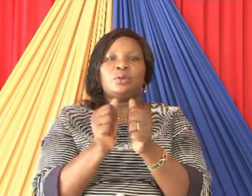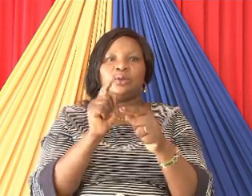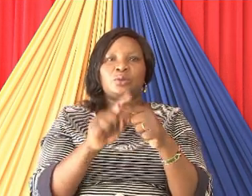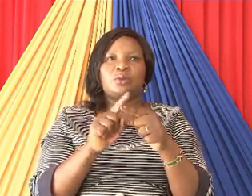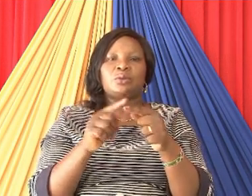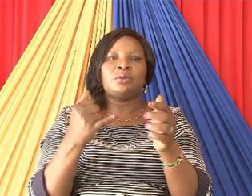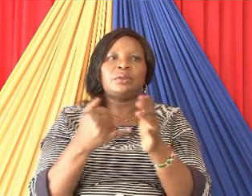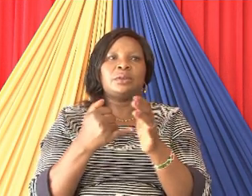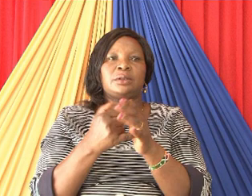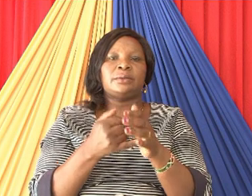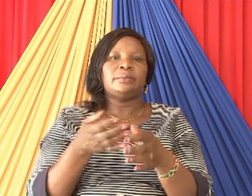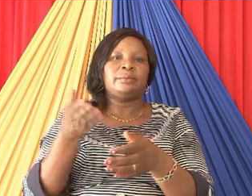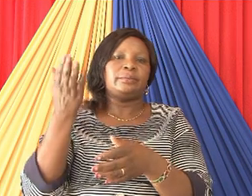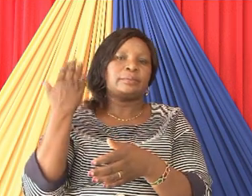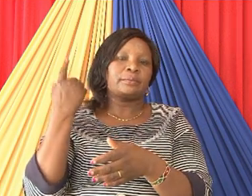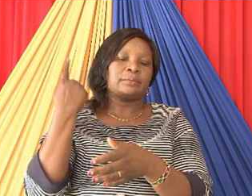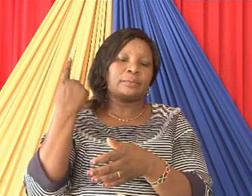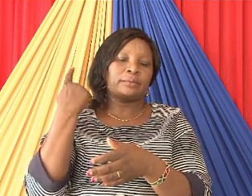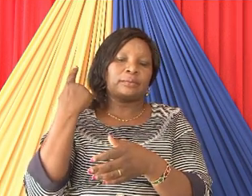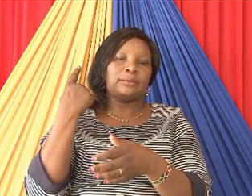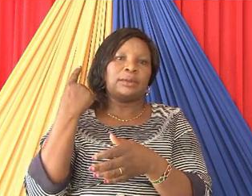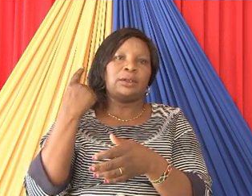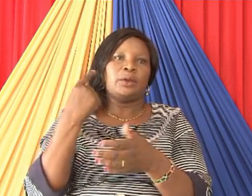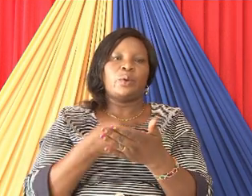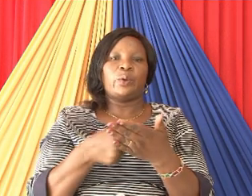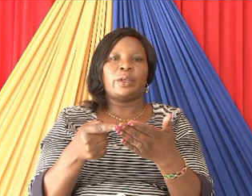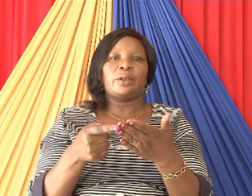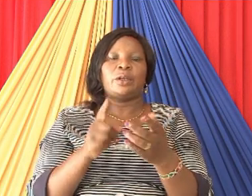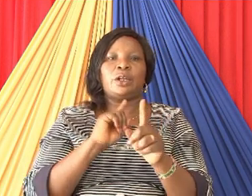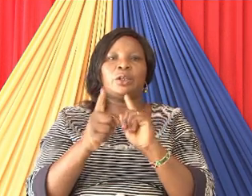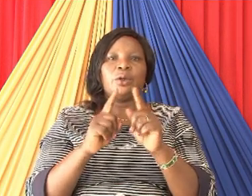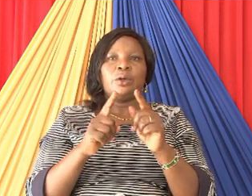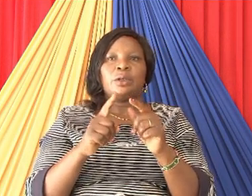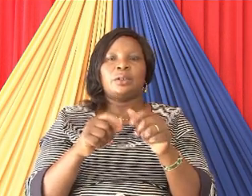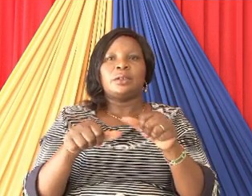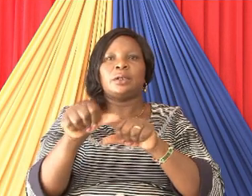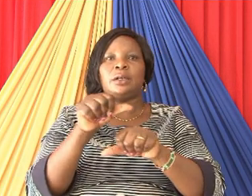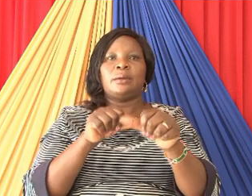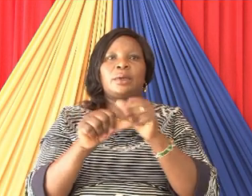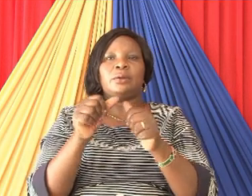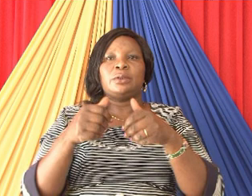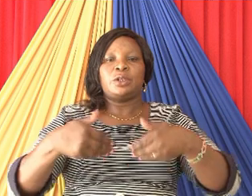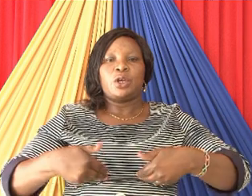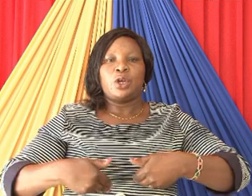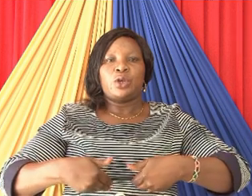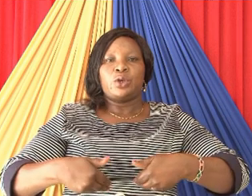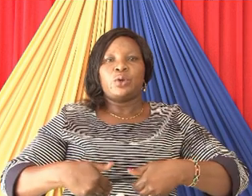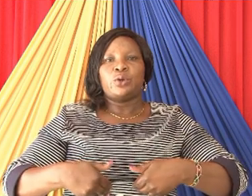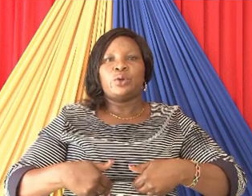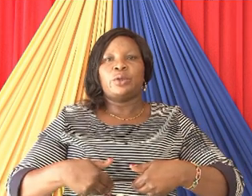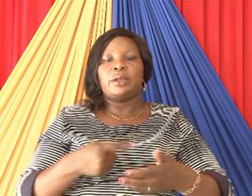ama wiki iliyopita tulikuwa tunaongea juu ya youth theme, ilikuwa imetoka katika